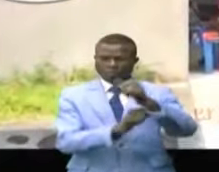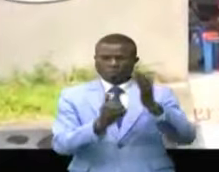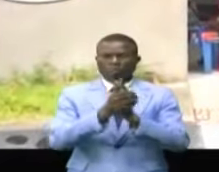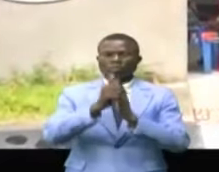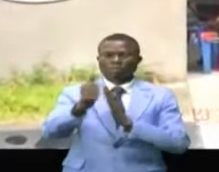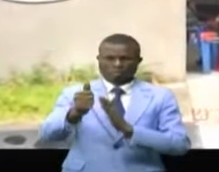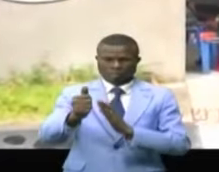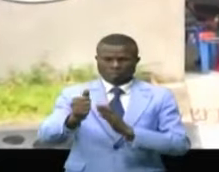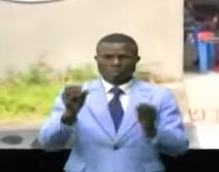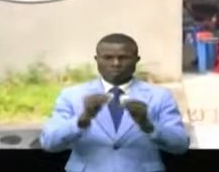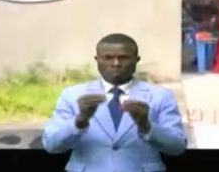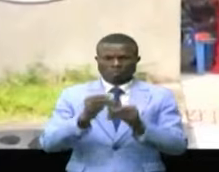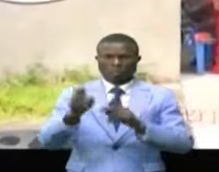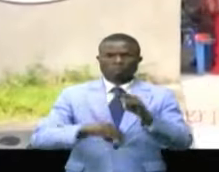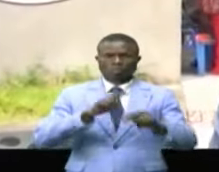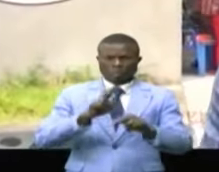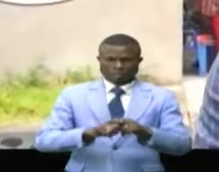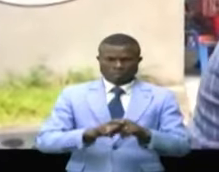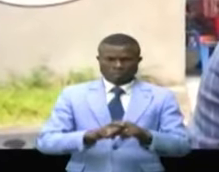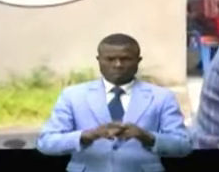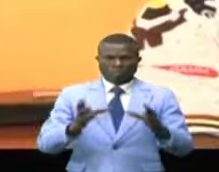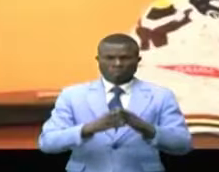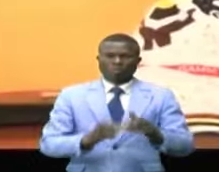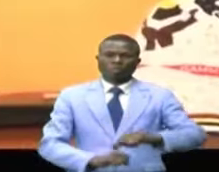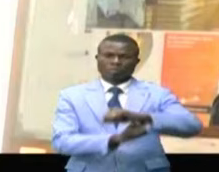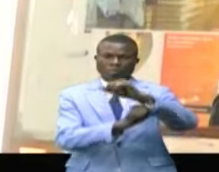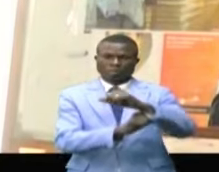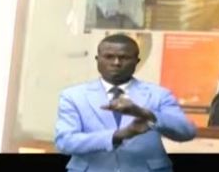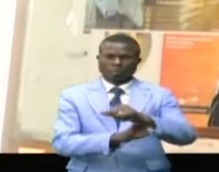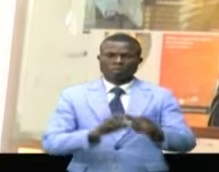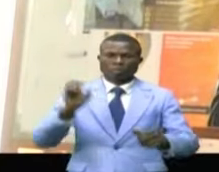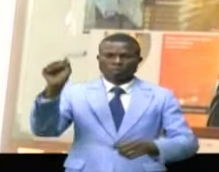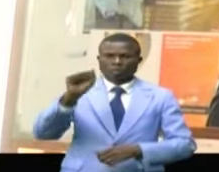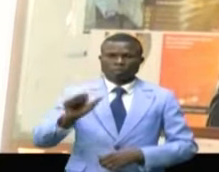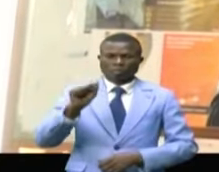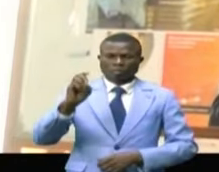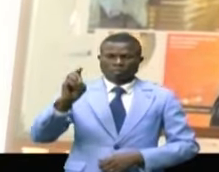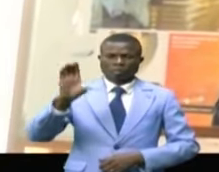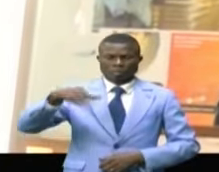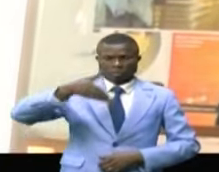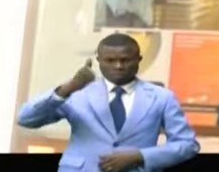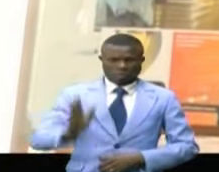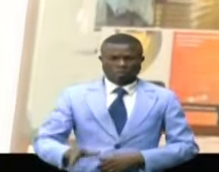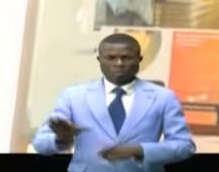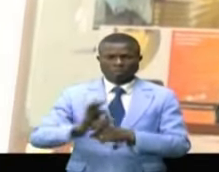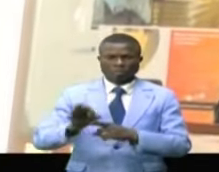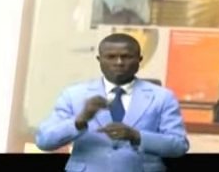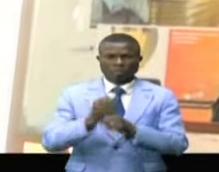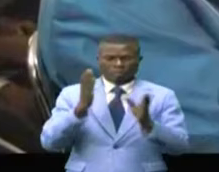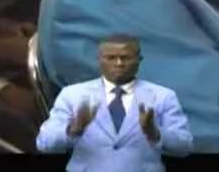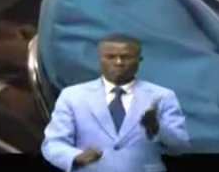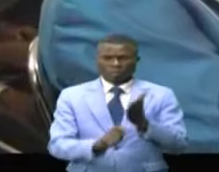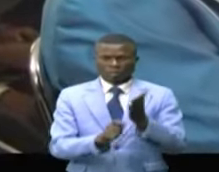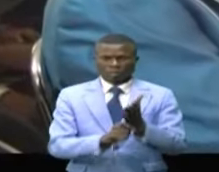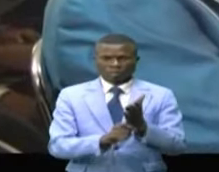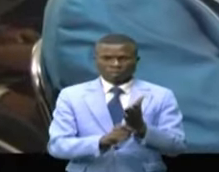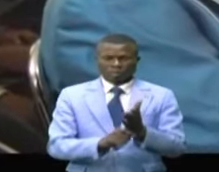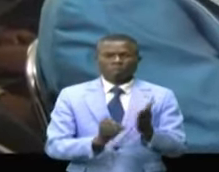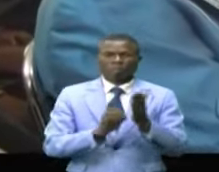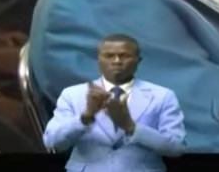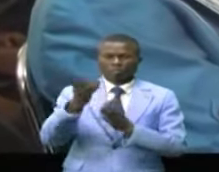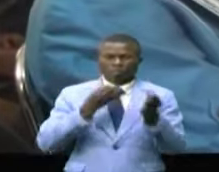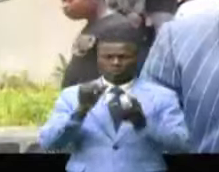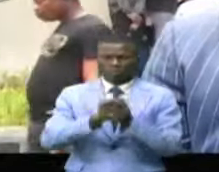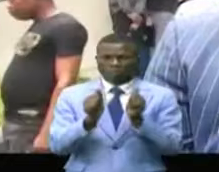qualifiée. Cette réunion nationale se tient avec le concours de la SADEC, dont son expert en formation professionnelle et technique a développé